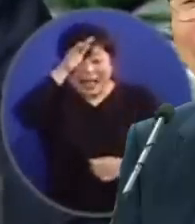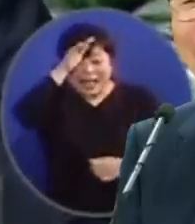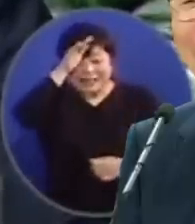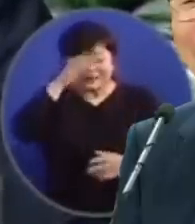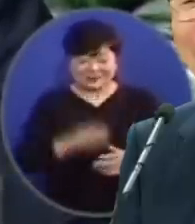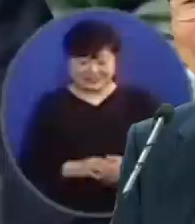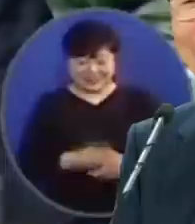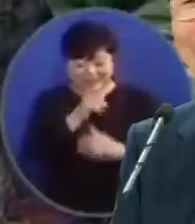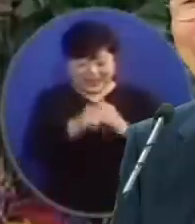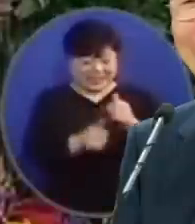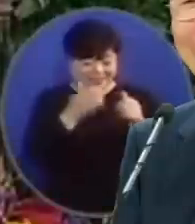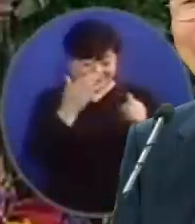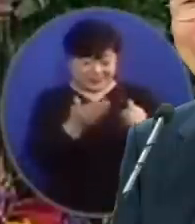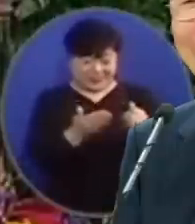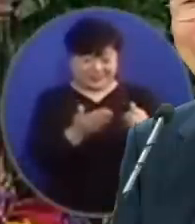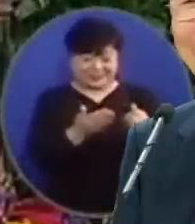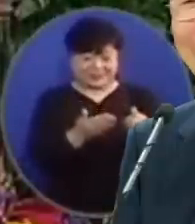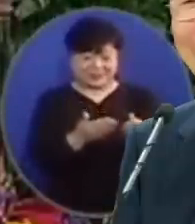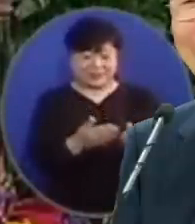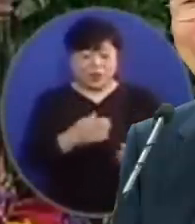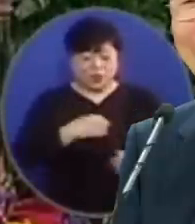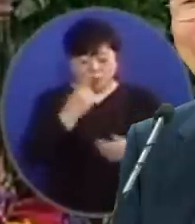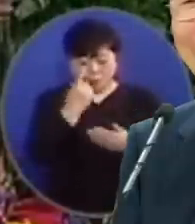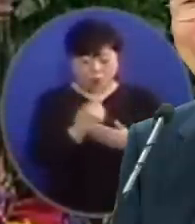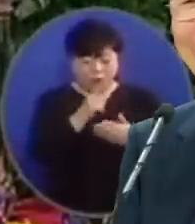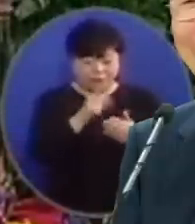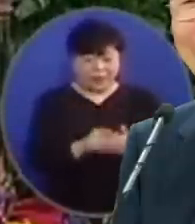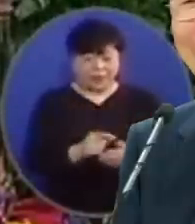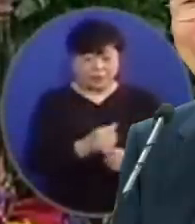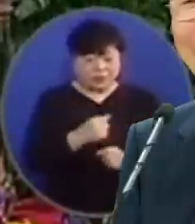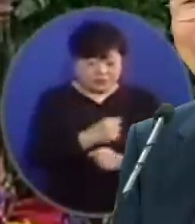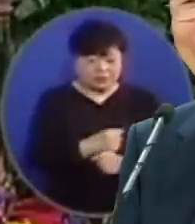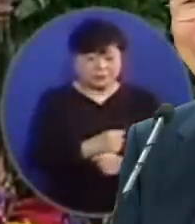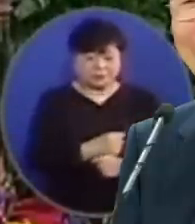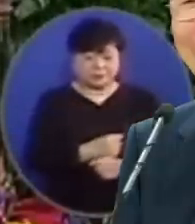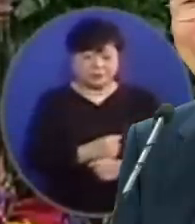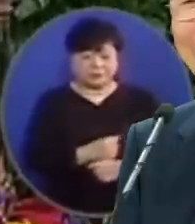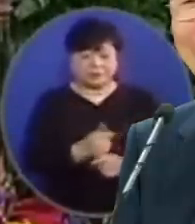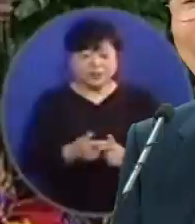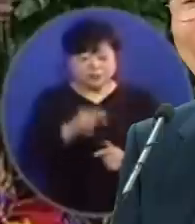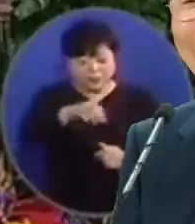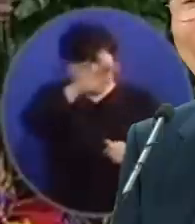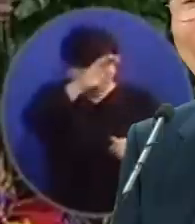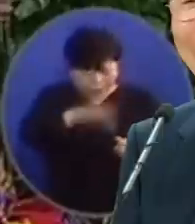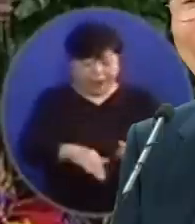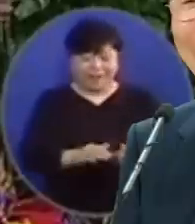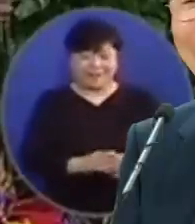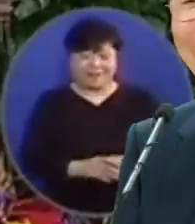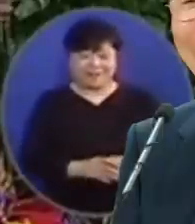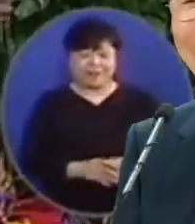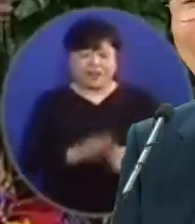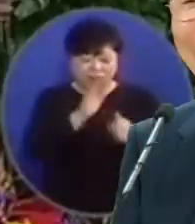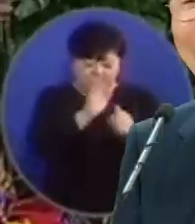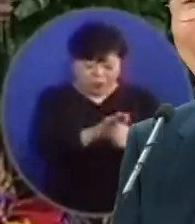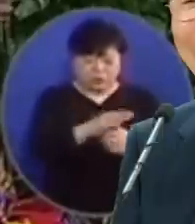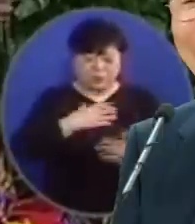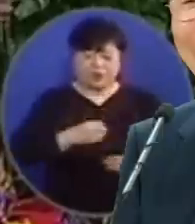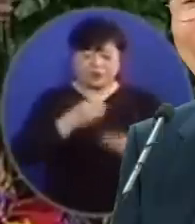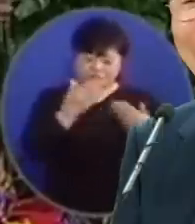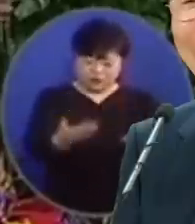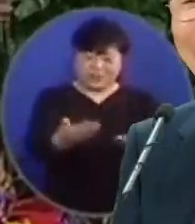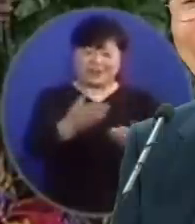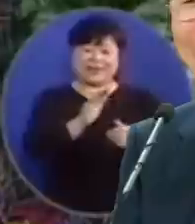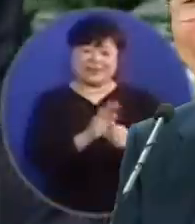우리 하나님은 어떠한 위험이 오더라도 수고하고 무거운 짐진 자들은 다 내게로 오라. 내가 너를 편히 쉬게 하리라.